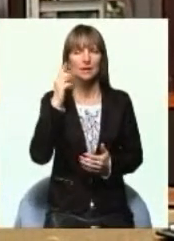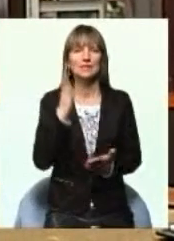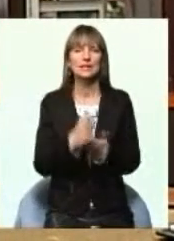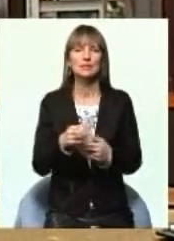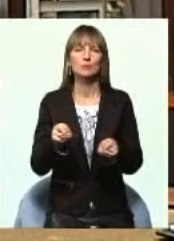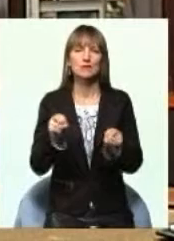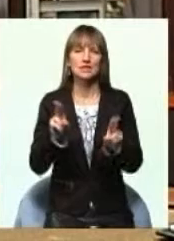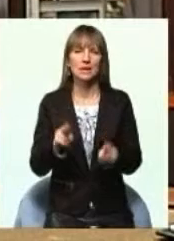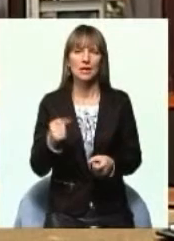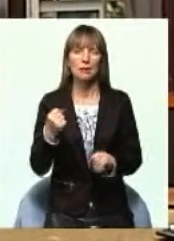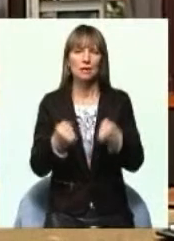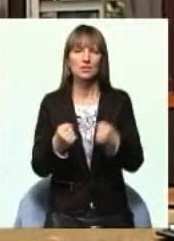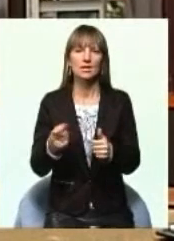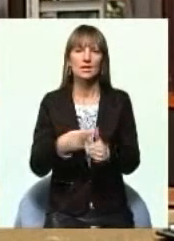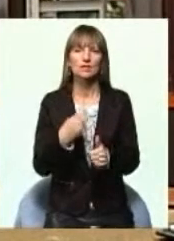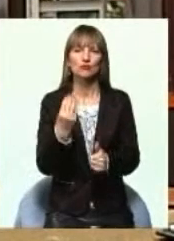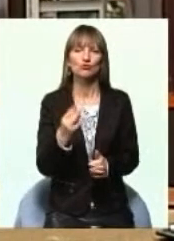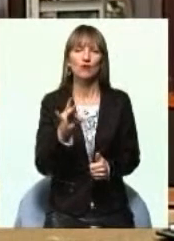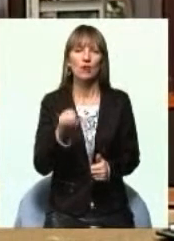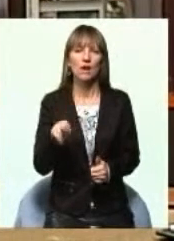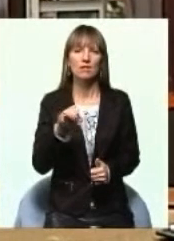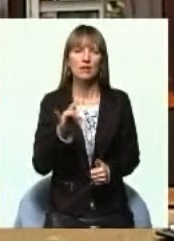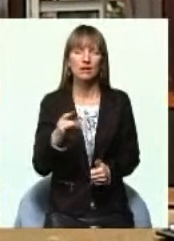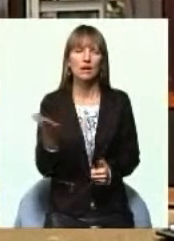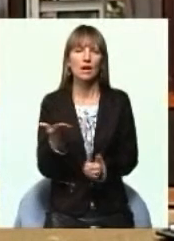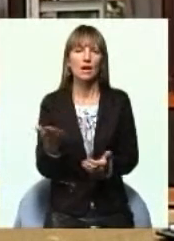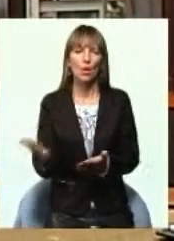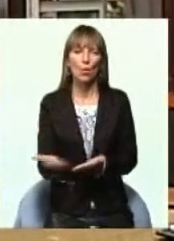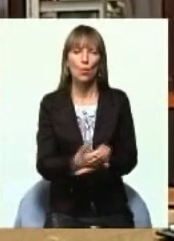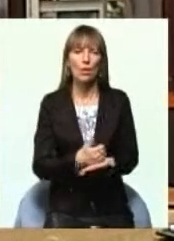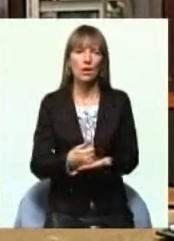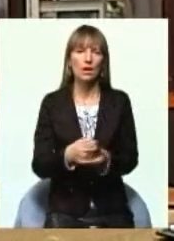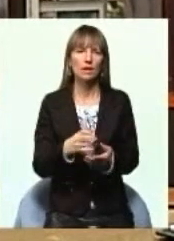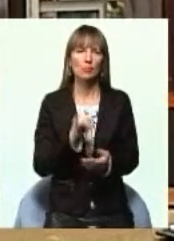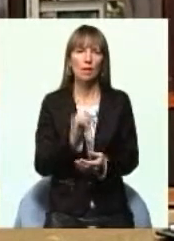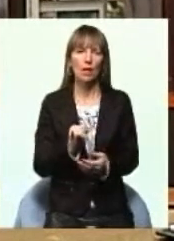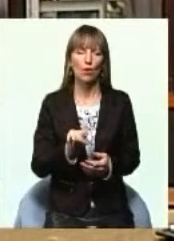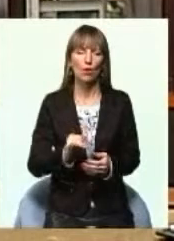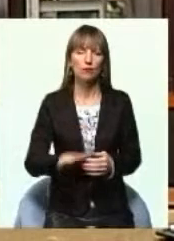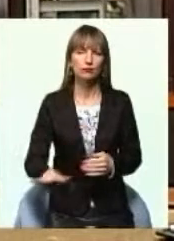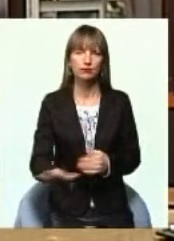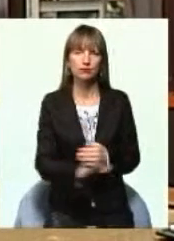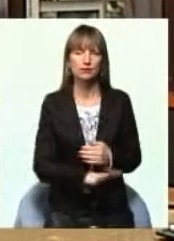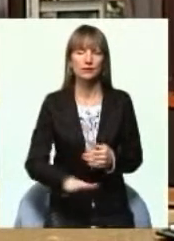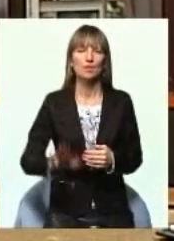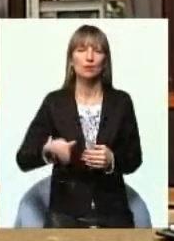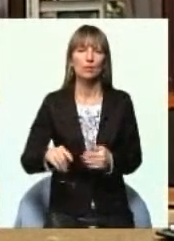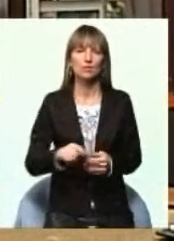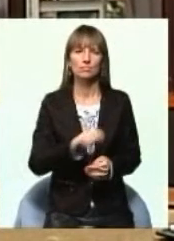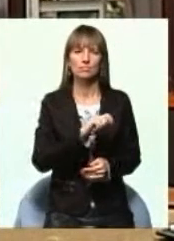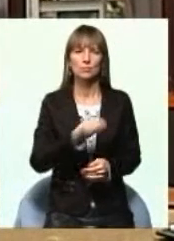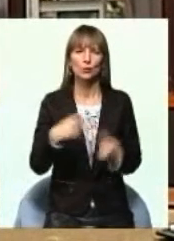машина, называется шредер, которая снимает ненужный асфальт. А потом приезжает другая машина, которая